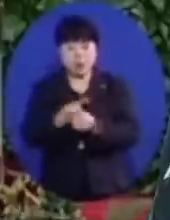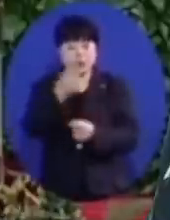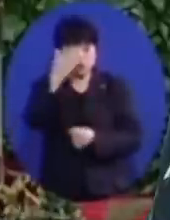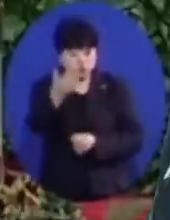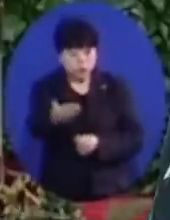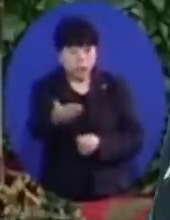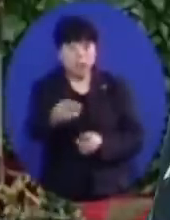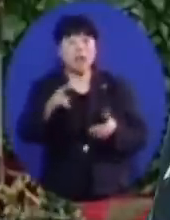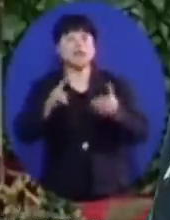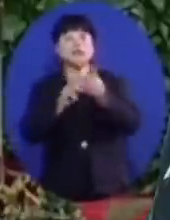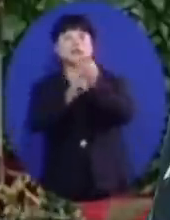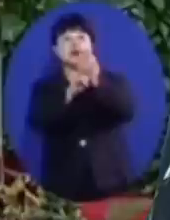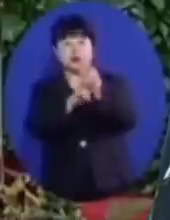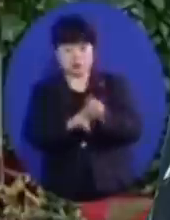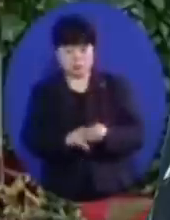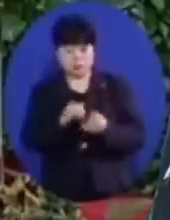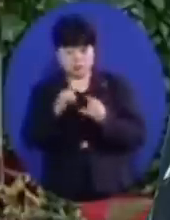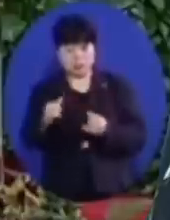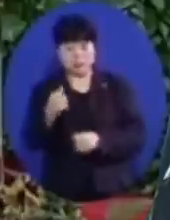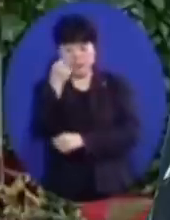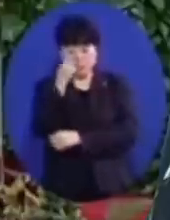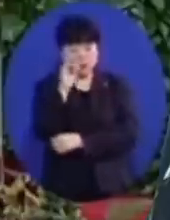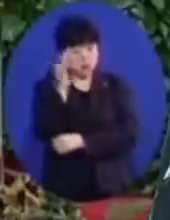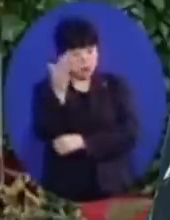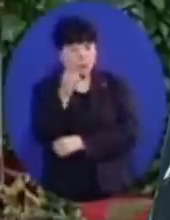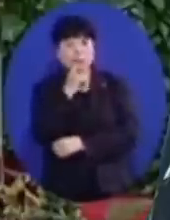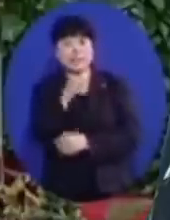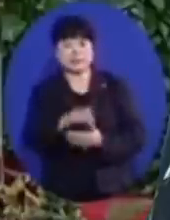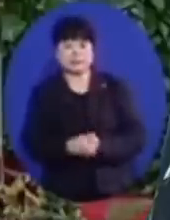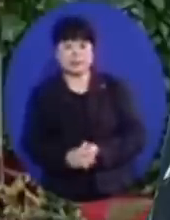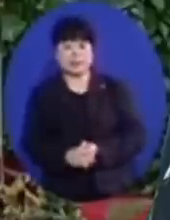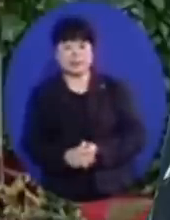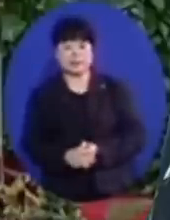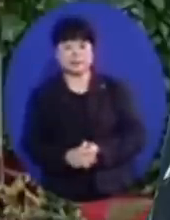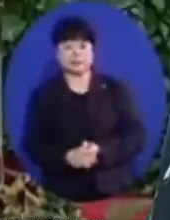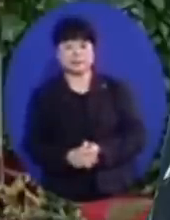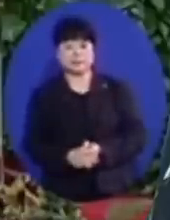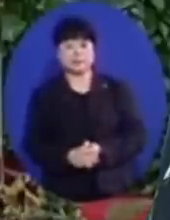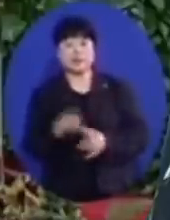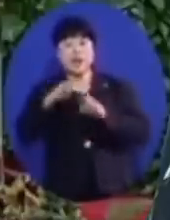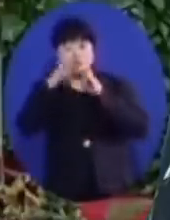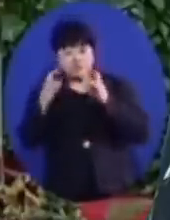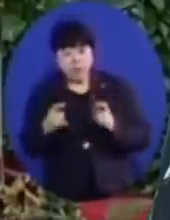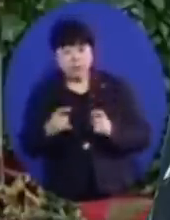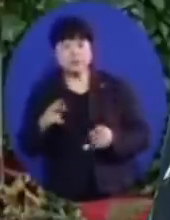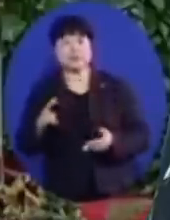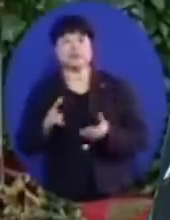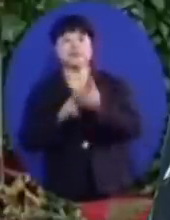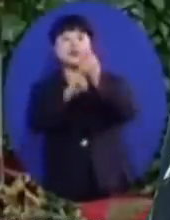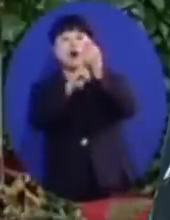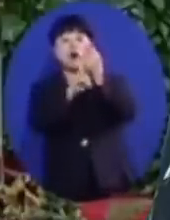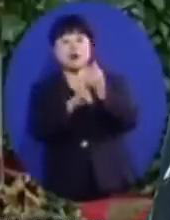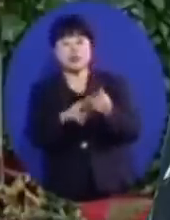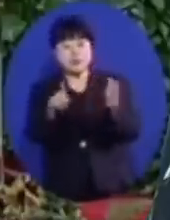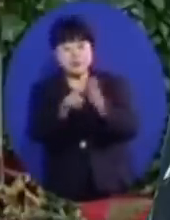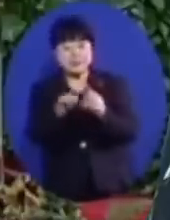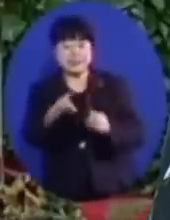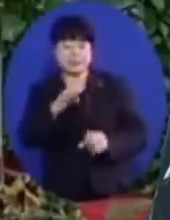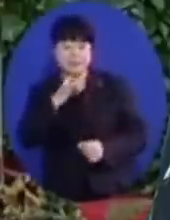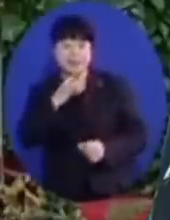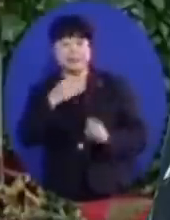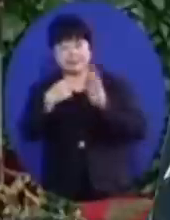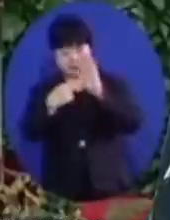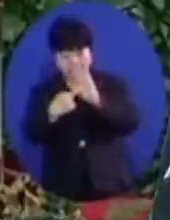말하며 기적을 믿는 것이 인류에게 기본적인 것이라고 말했습니다 프랑스의 기근에는 기적은 기적을 믿는 이에게만